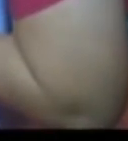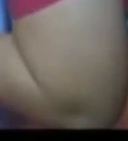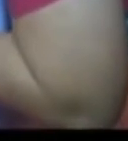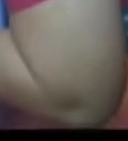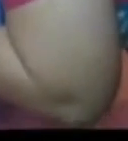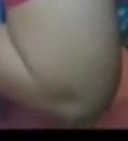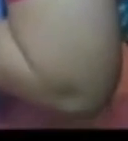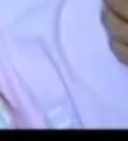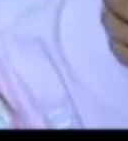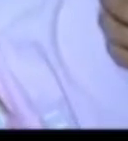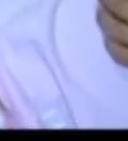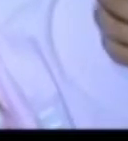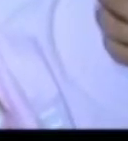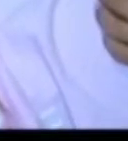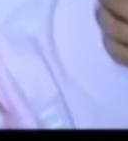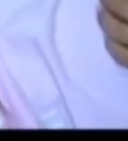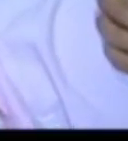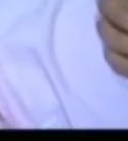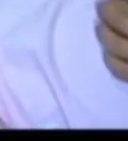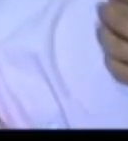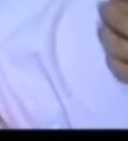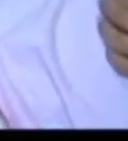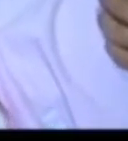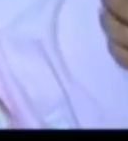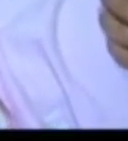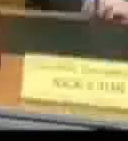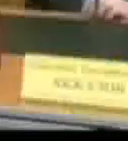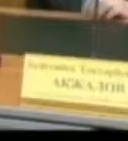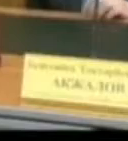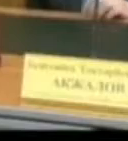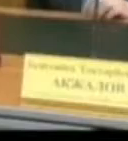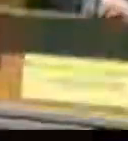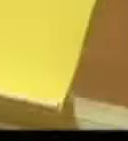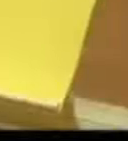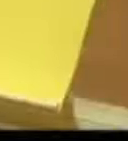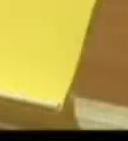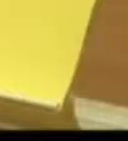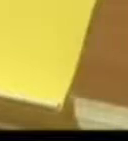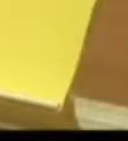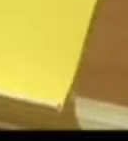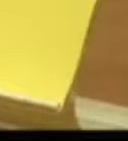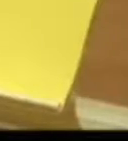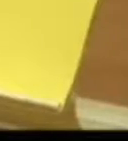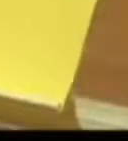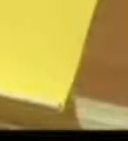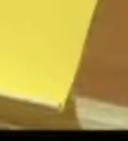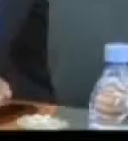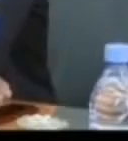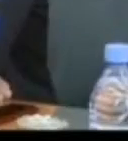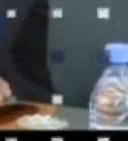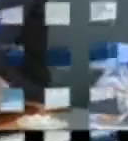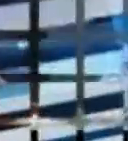Ауыр дертке ұшыраған семейлік жеткіншектің жағдайына билік назар аударды. Қала басшысы көмек қолын созуға дайын.